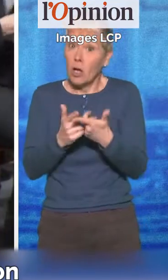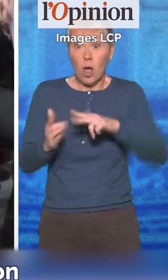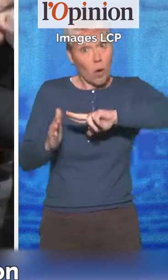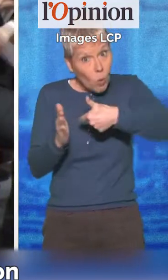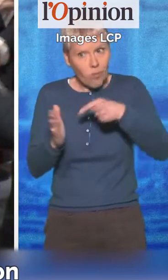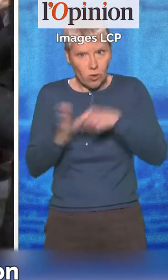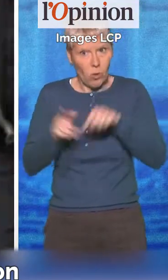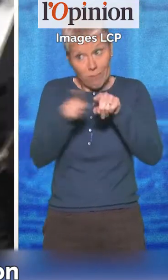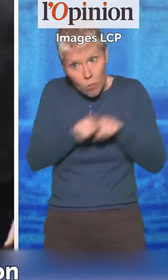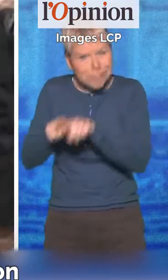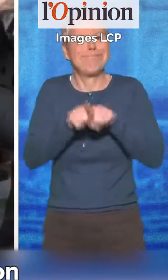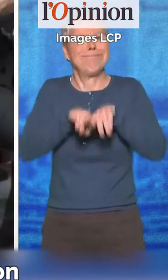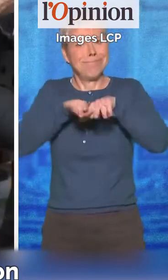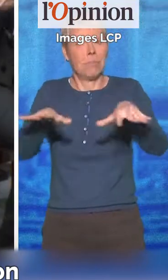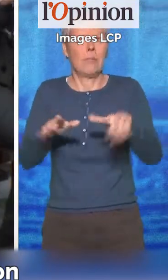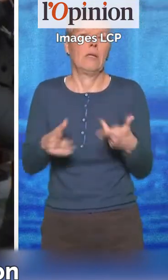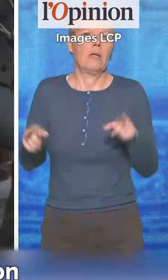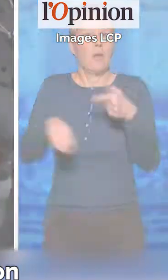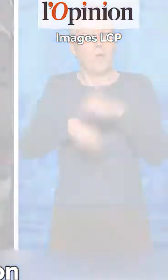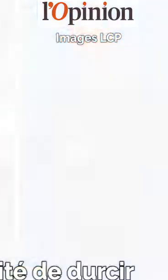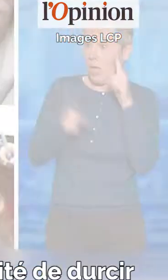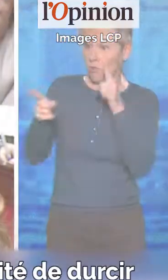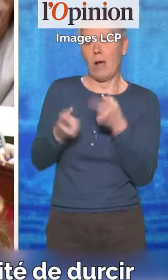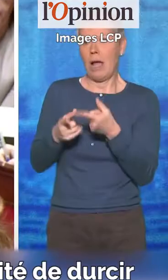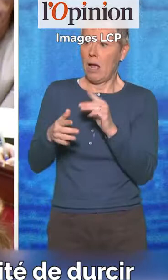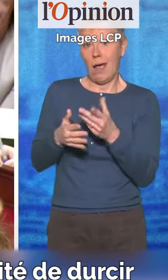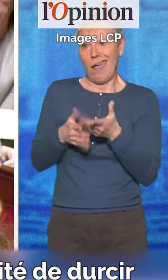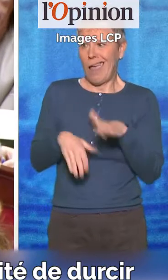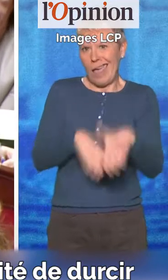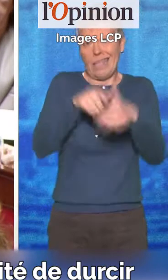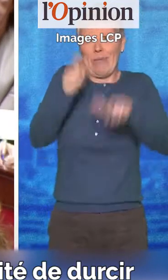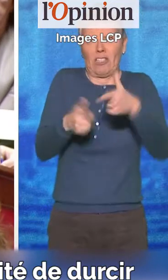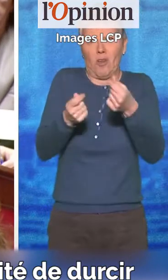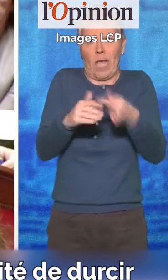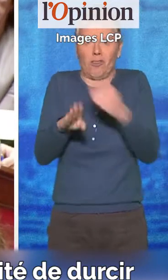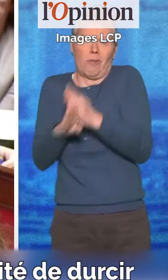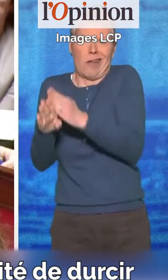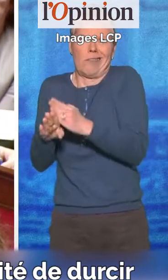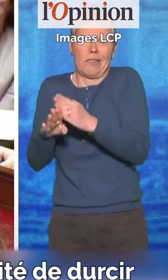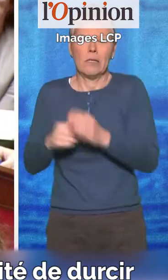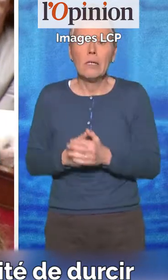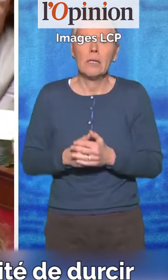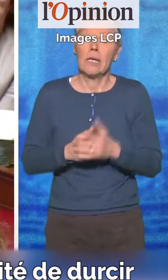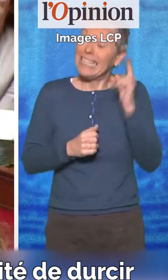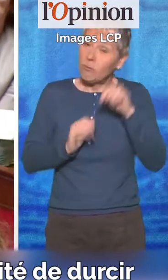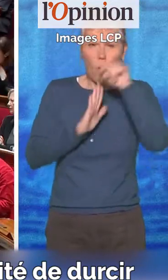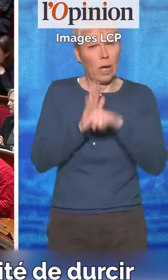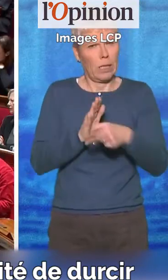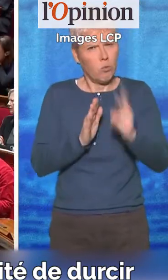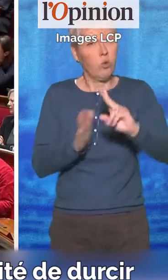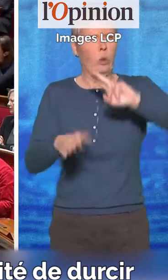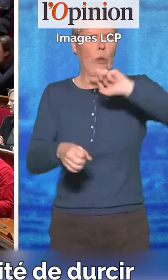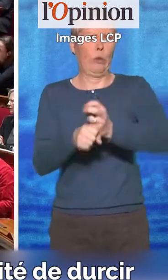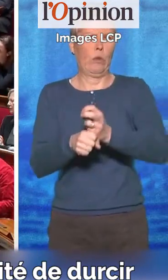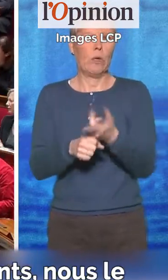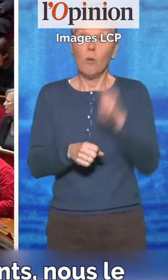de l'os et des oeufs contre l'érosion des bases fiscales nous voyons également la nécessité de durcir les règles elles ne sont